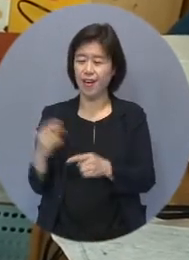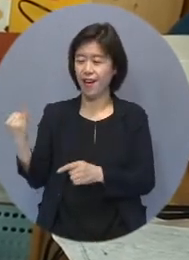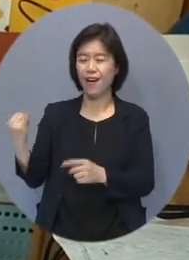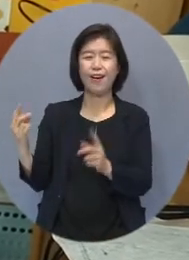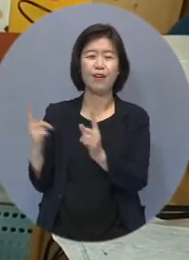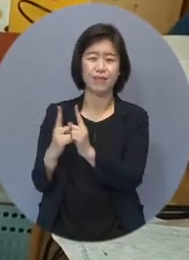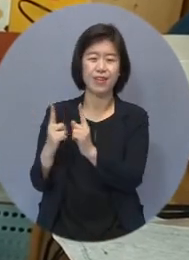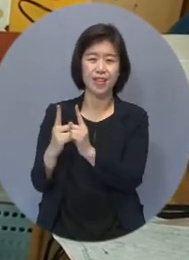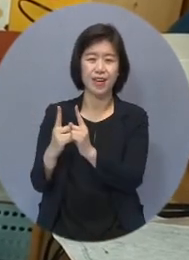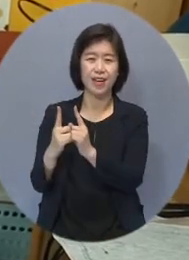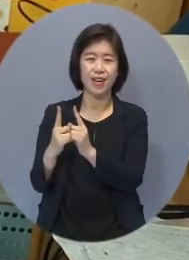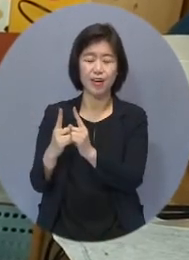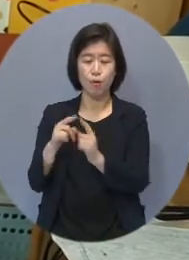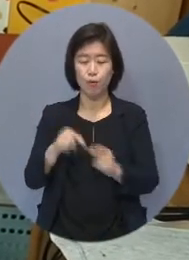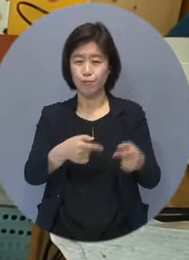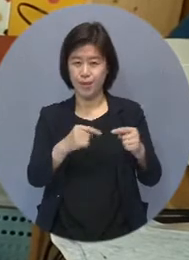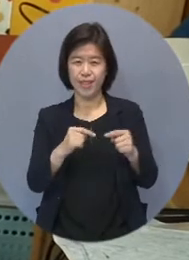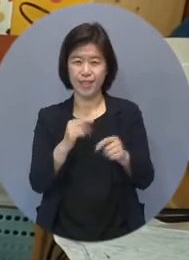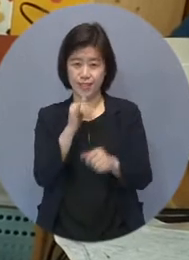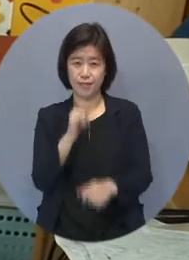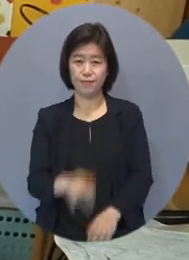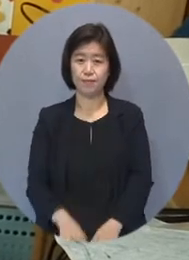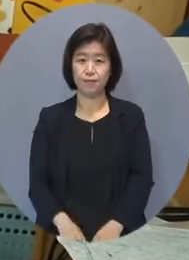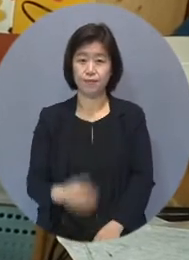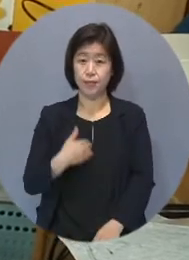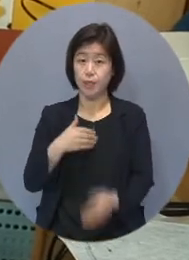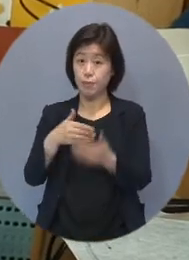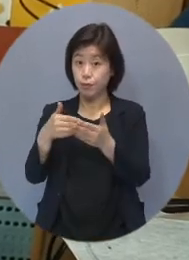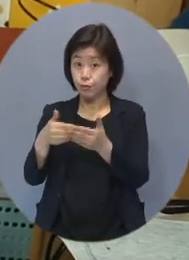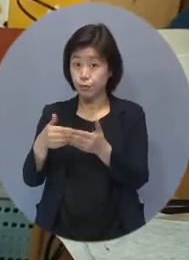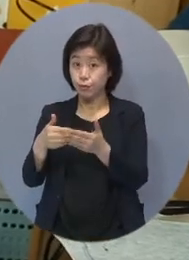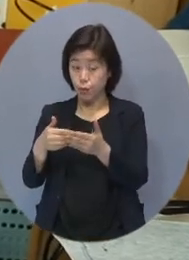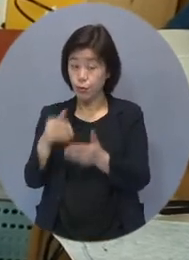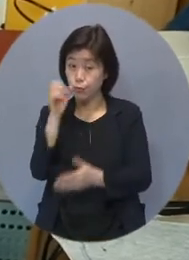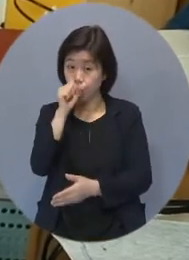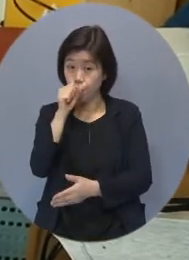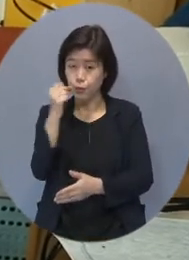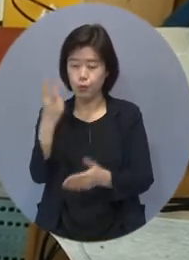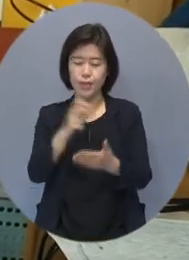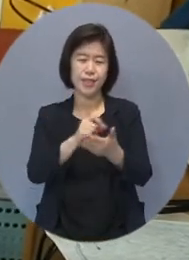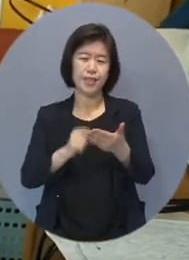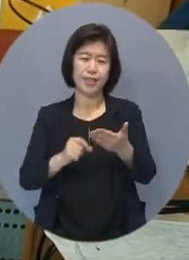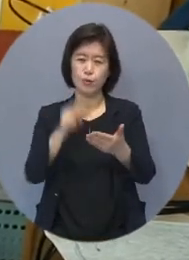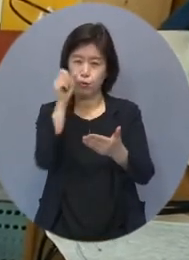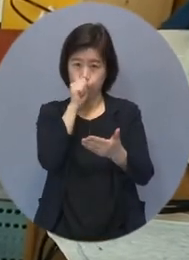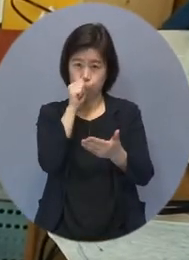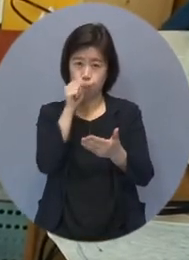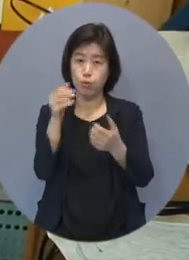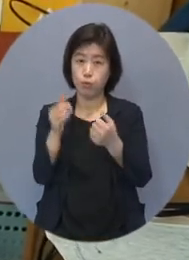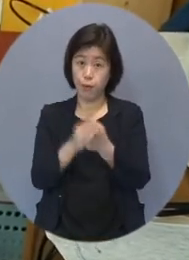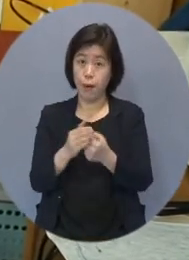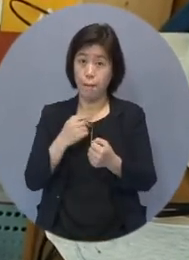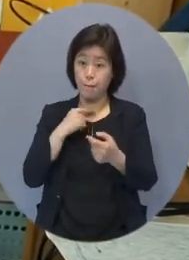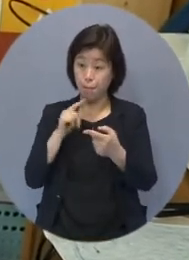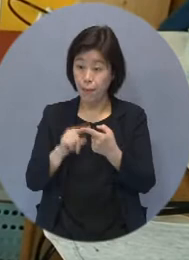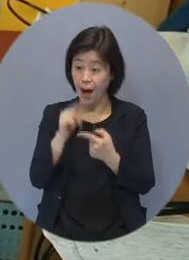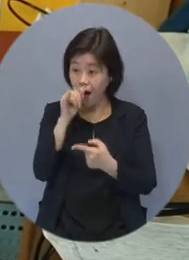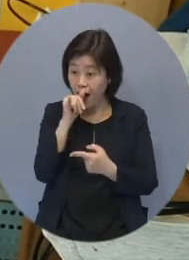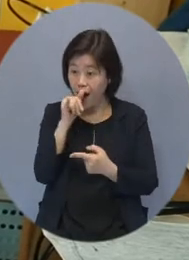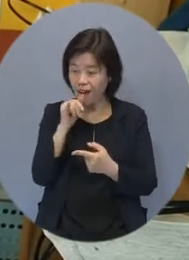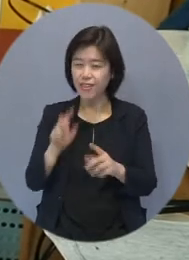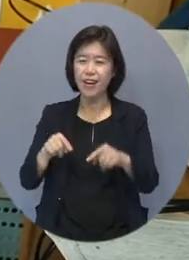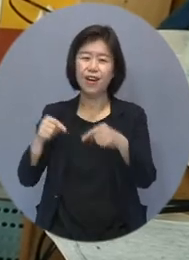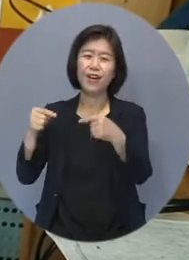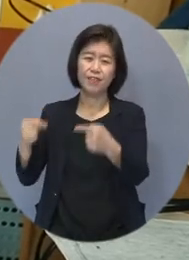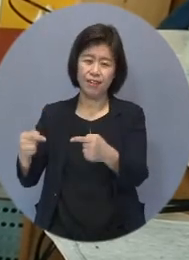참여해봤는데 이런 미술적인 부분도 있고 또 제가 글 쓰는 걸 워낙 좋아해서 그런 부분이 되게 마음에 들어서 한번 해봤는데 되게